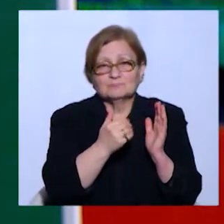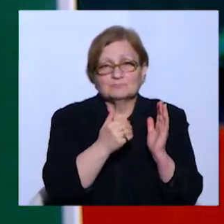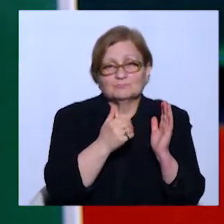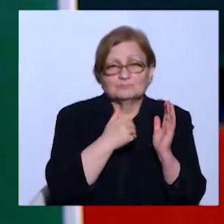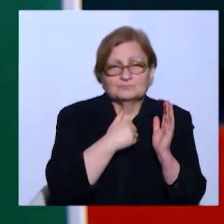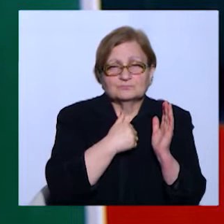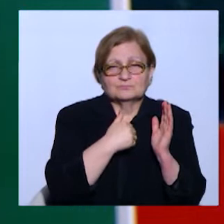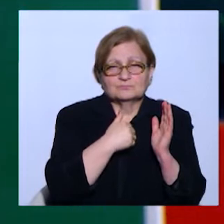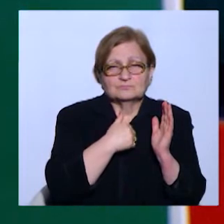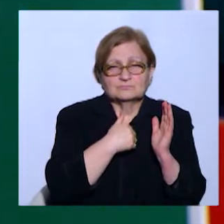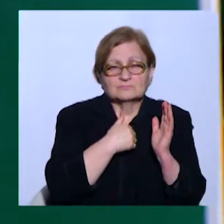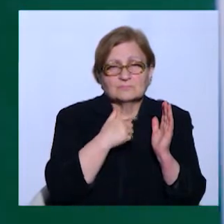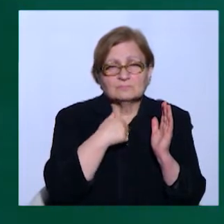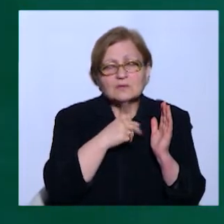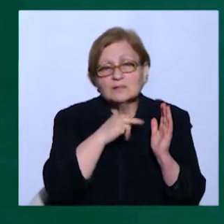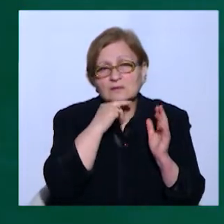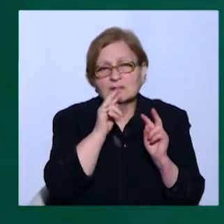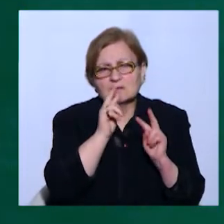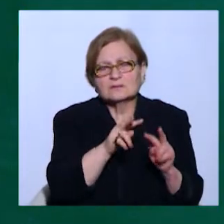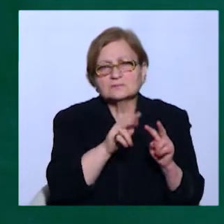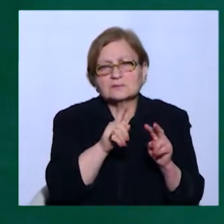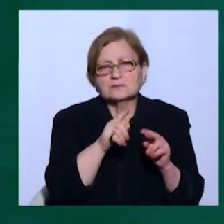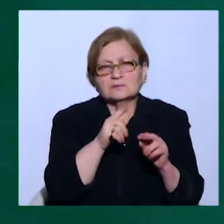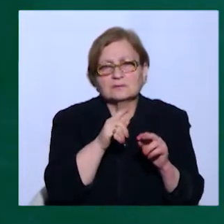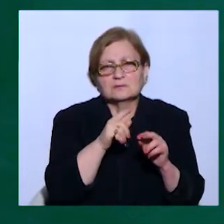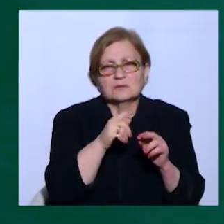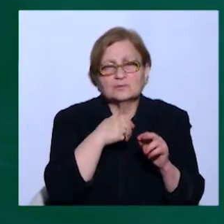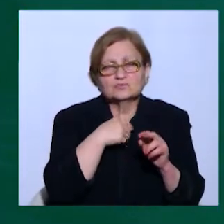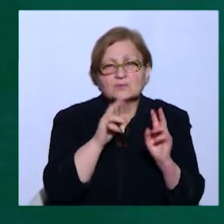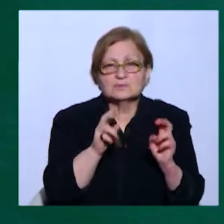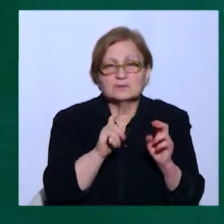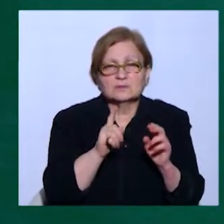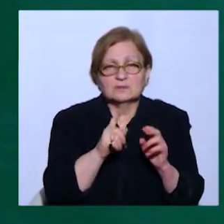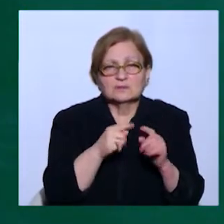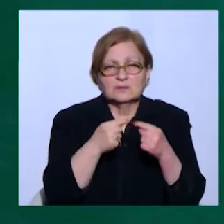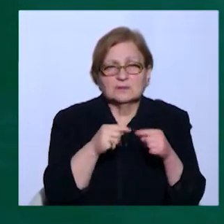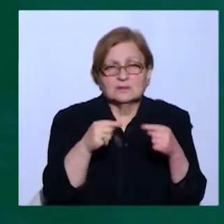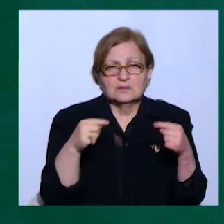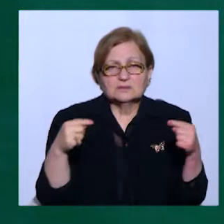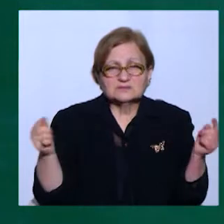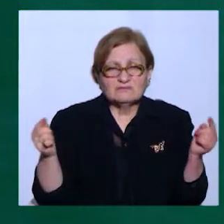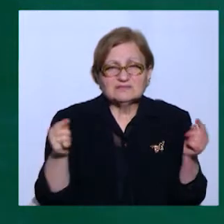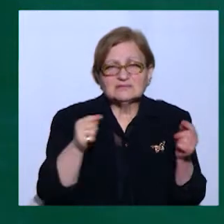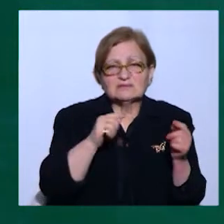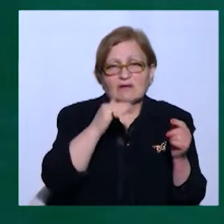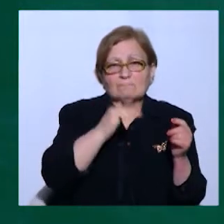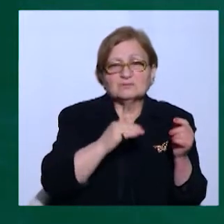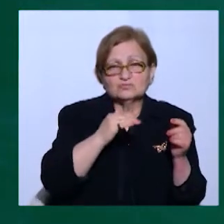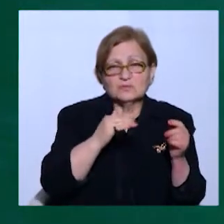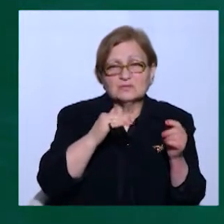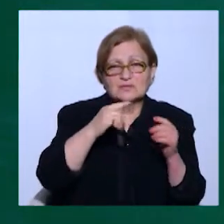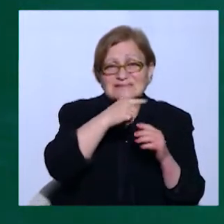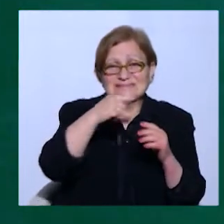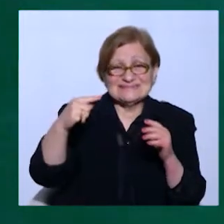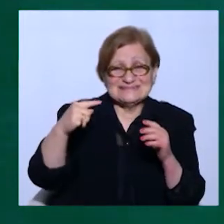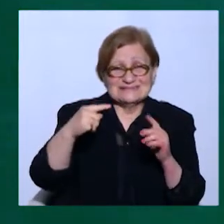ჩემი აქცენტი საერთოდ განამახმე ახლა. ჩვენი თემა სხვადასხვა ნიშნული წილადების შეკრება. და ვამბობ რო